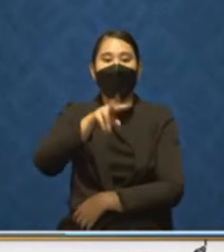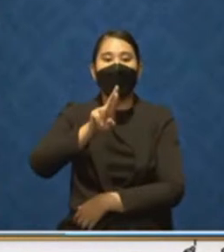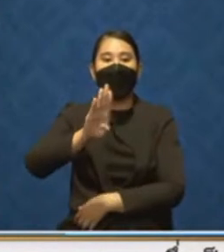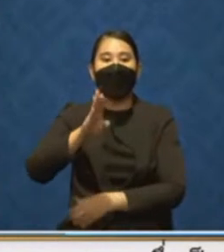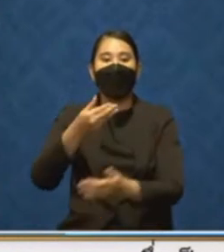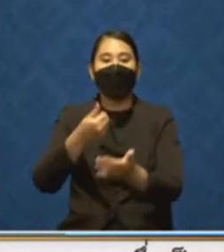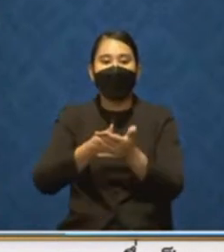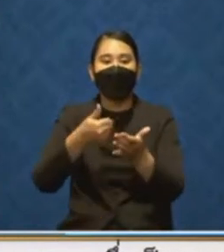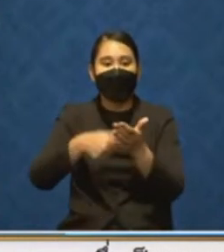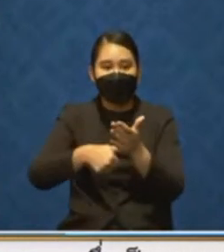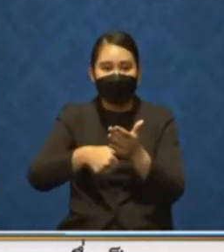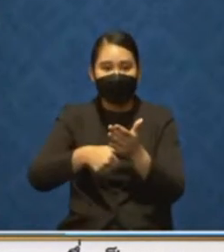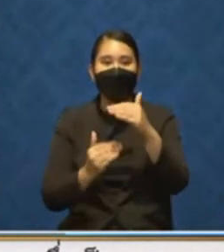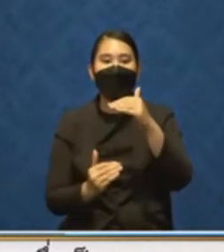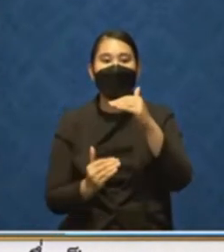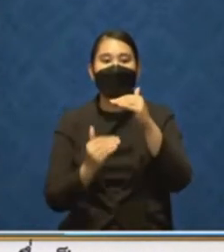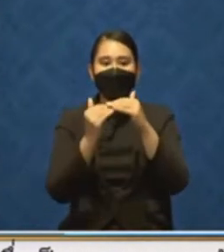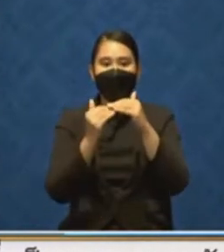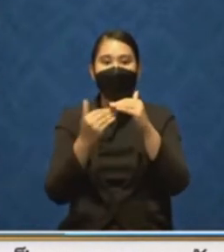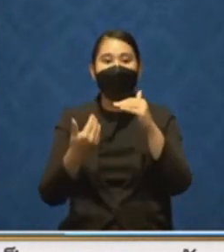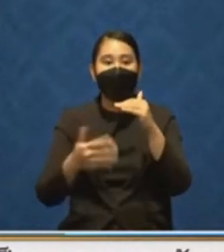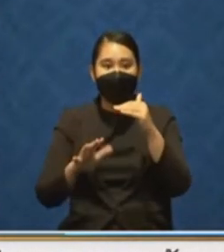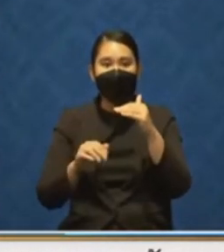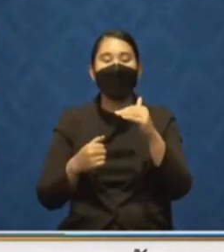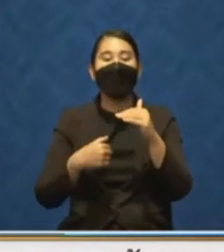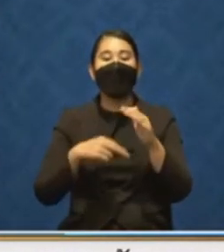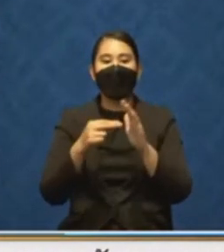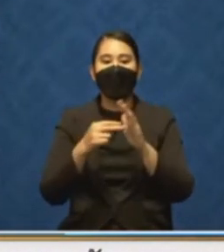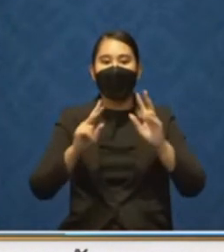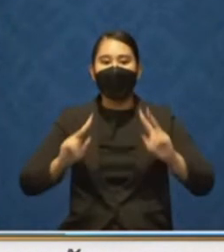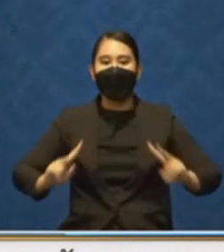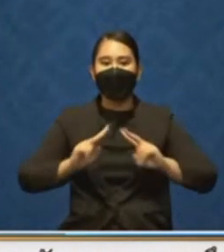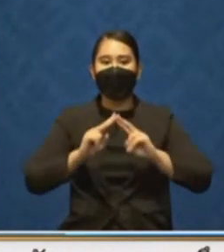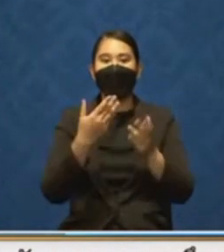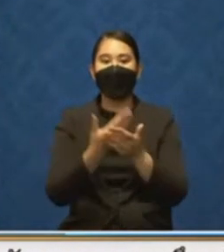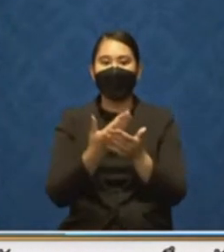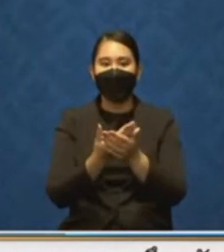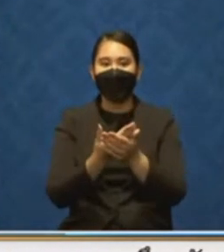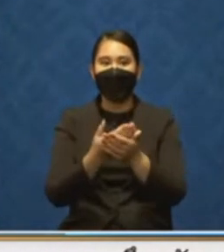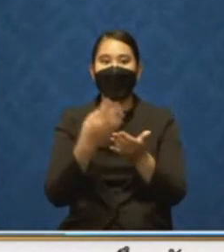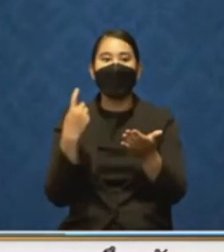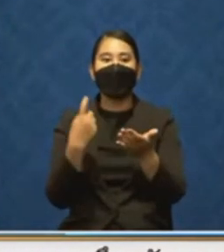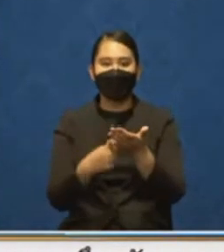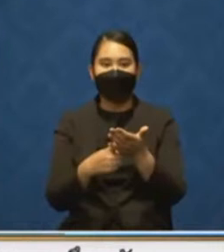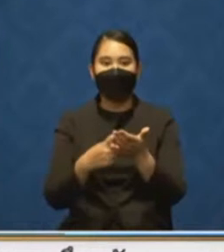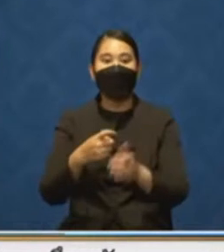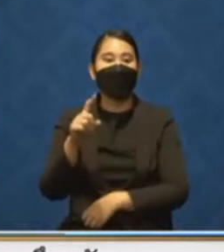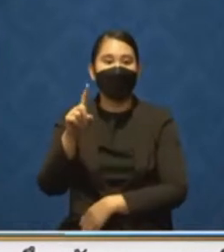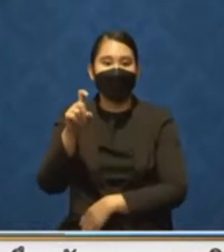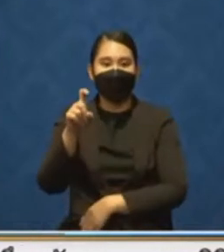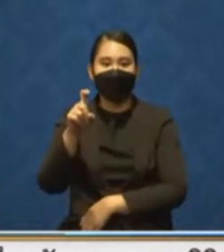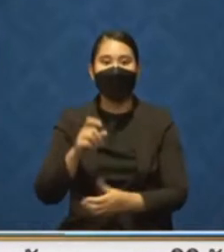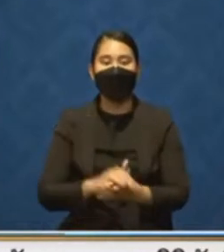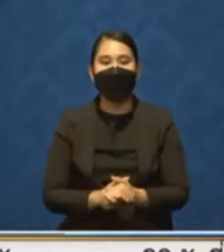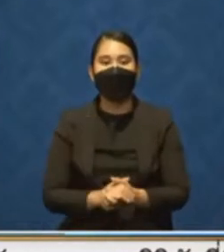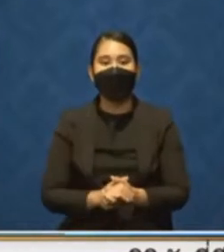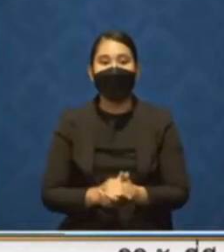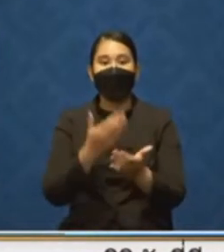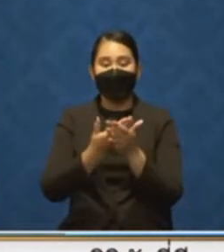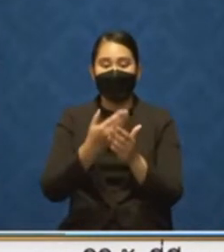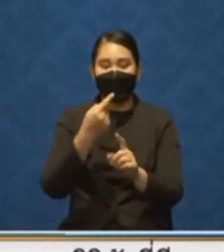ไม่อนุญาตให้รัฐบาลเอางบประมาณหรือให้กับสู่การฟังไปค้ำประกันสมุทรนิ่งรั่วอยู่เดือนละ